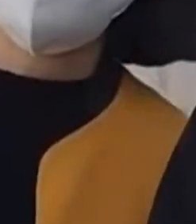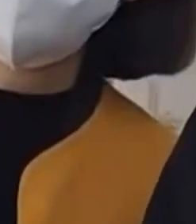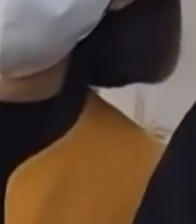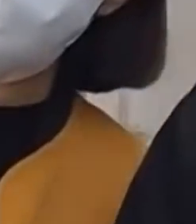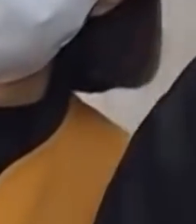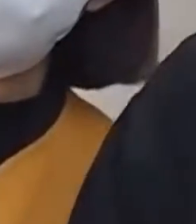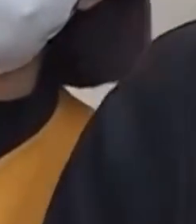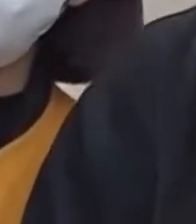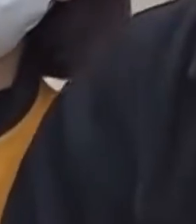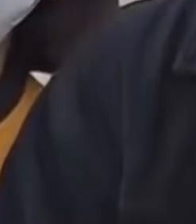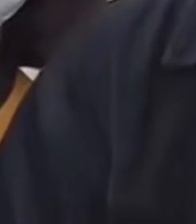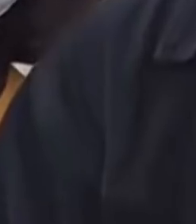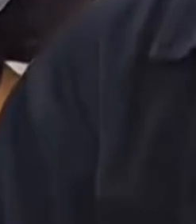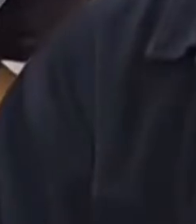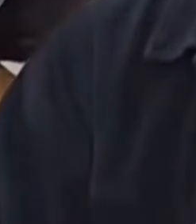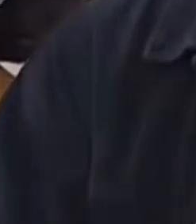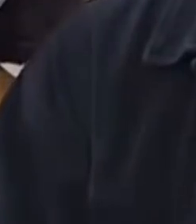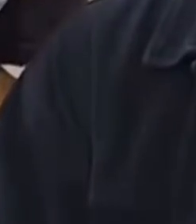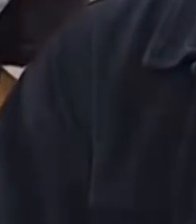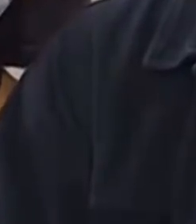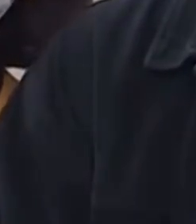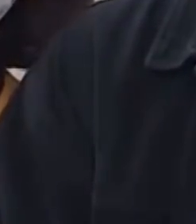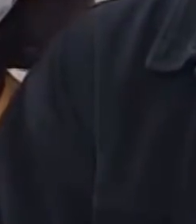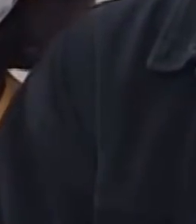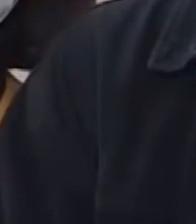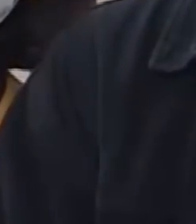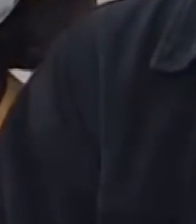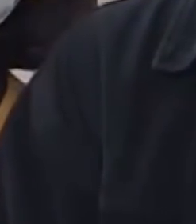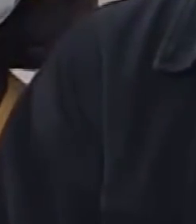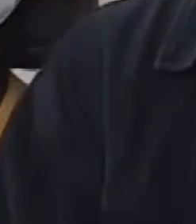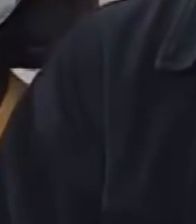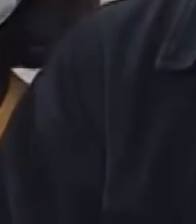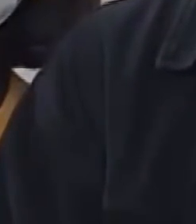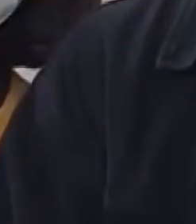결론적으로 이제 좀 시간을 좀 잡았자.